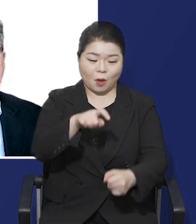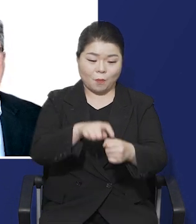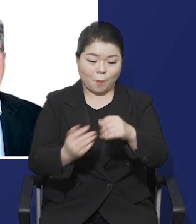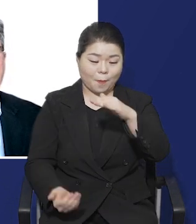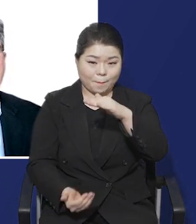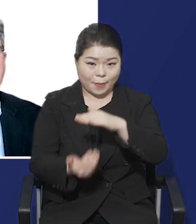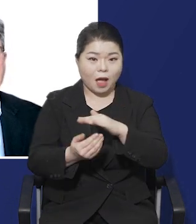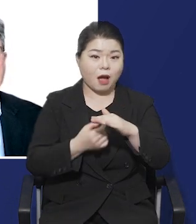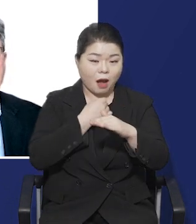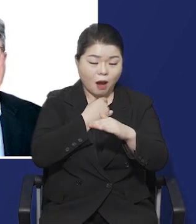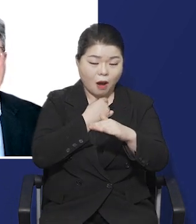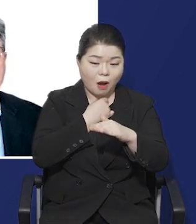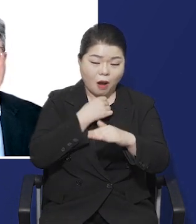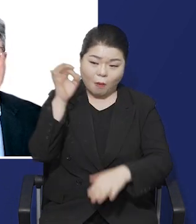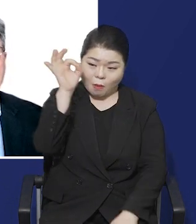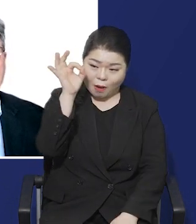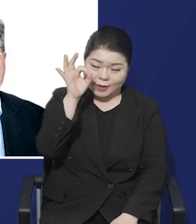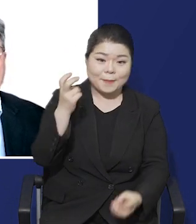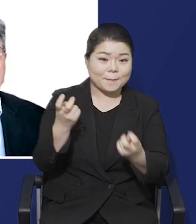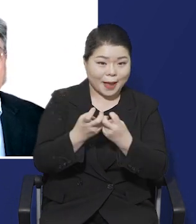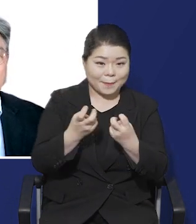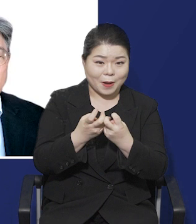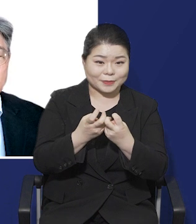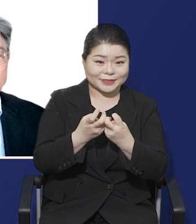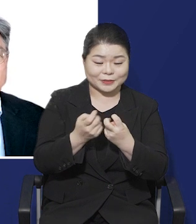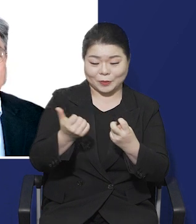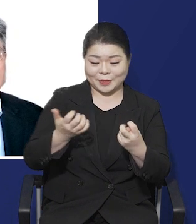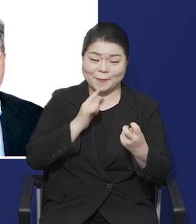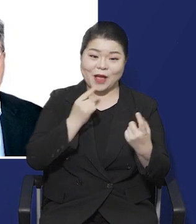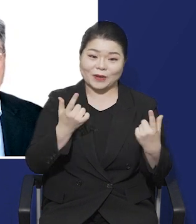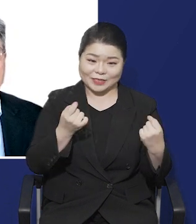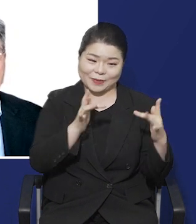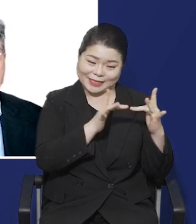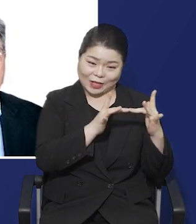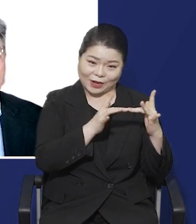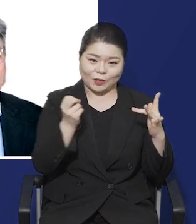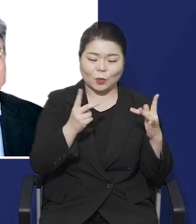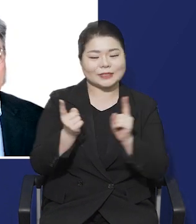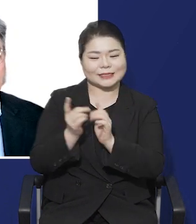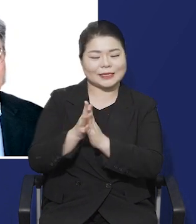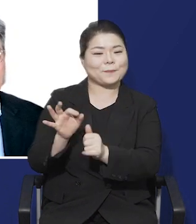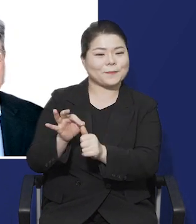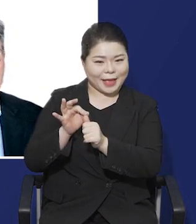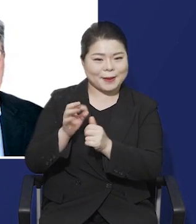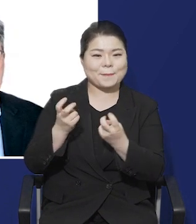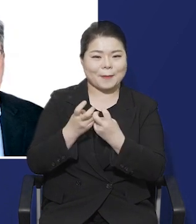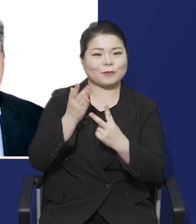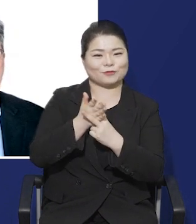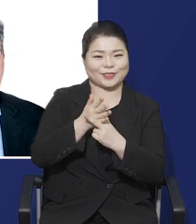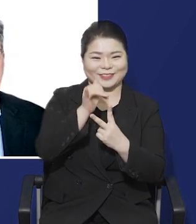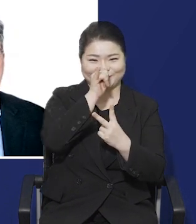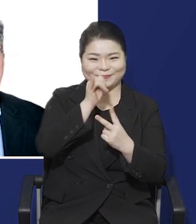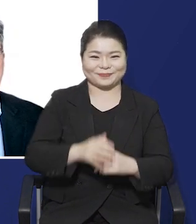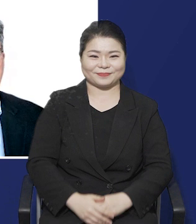하기 위해서 해외 바이어를 발굴하는 방법으로 좀 전에 말씀드린 것처럼 온라인과 오프라인 방법이